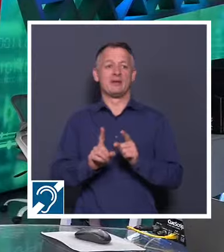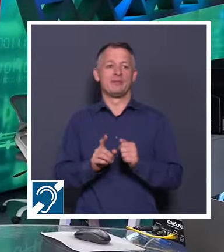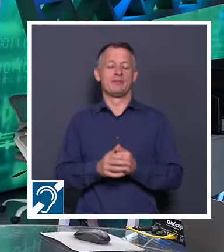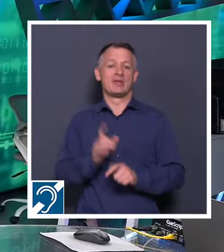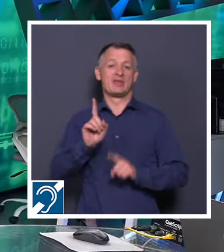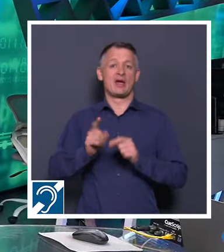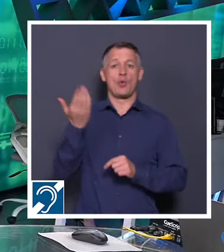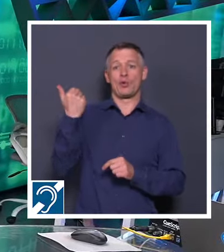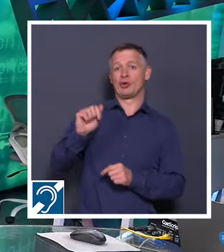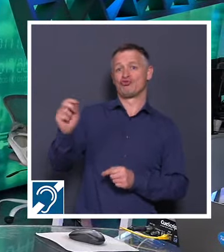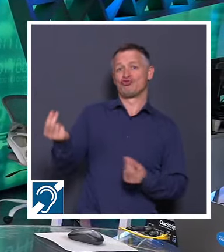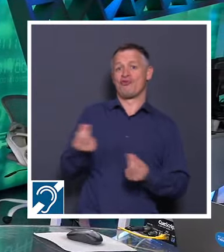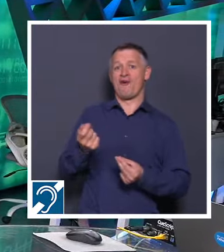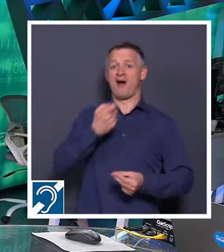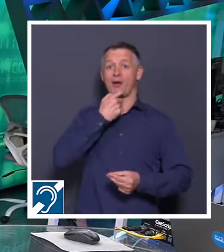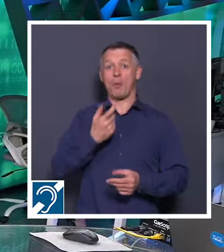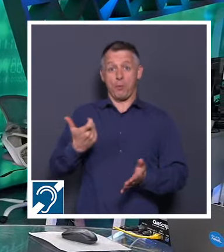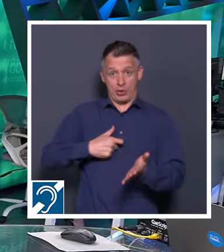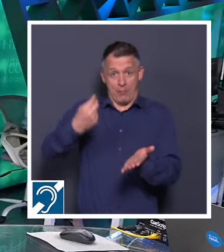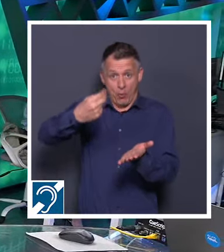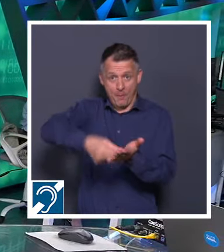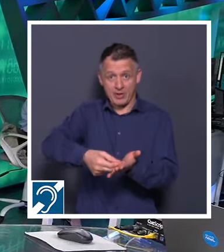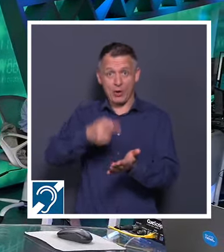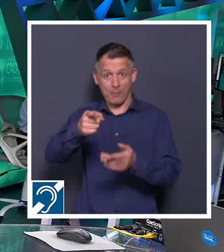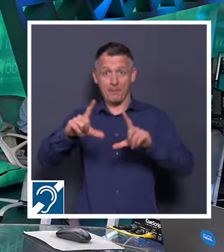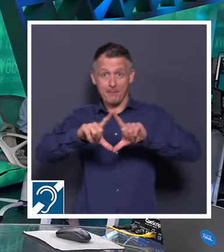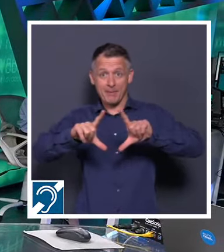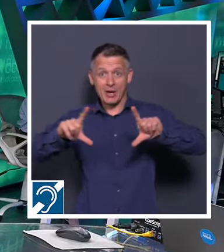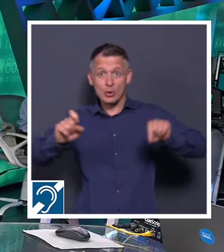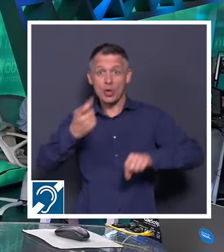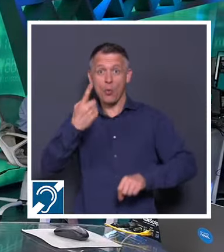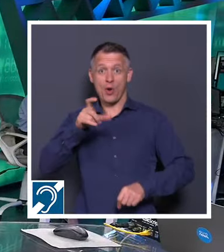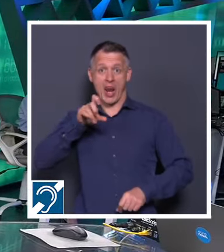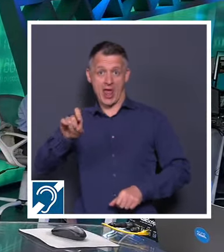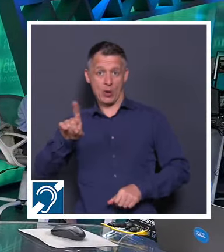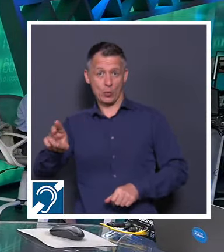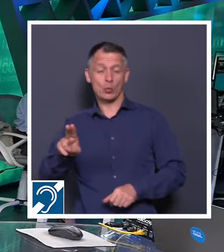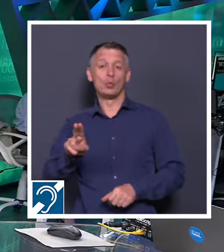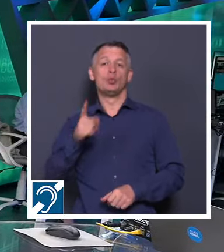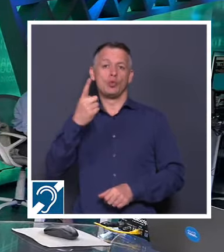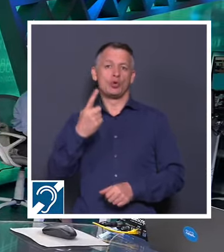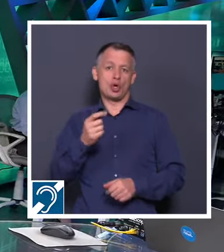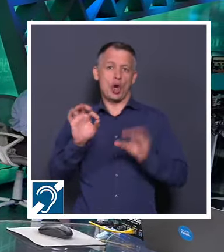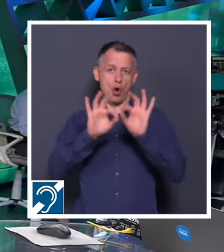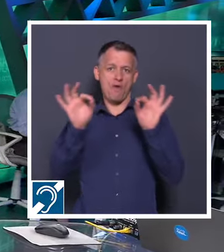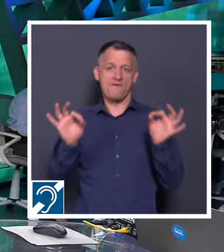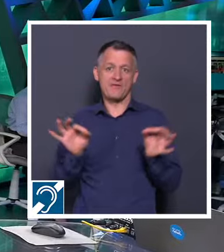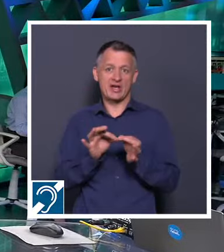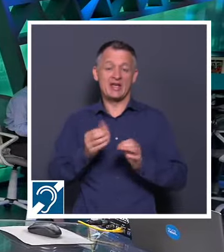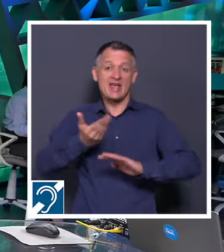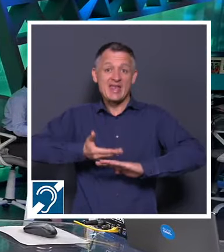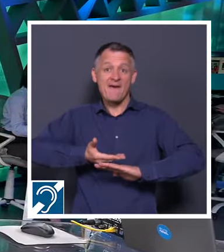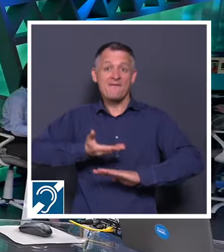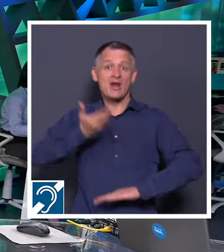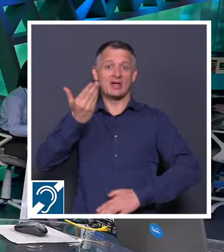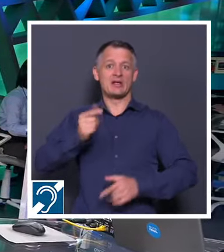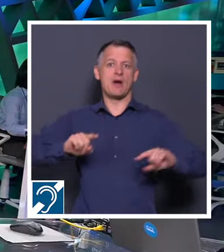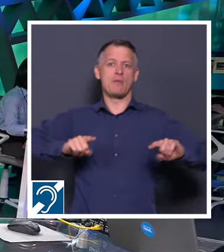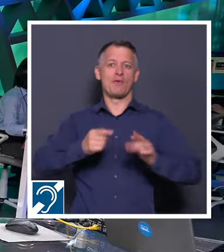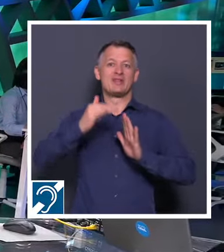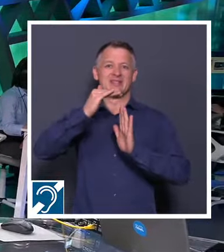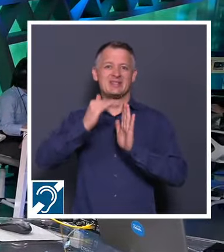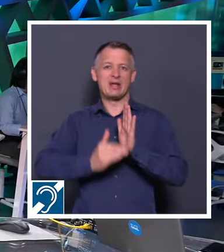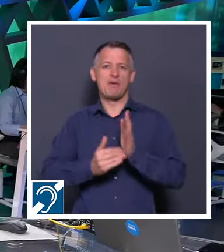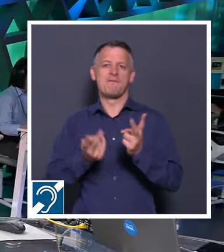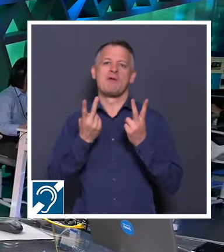dacă în urmă cu câțiva ani puteam cumpăra cu o astfel de bancnotă de un leu un astfel de covrig, inflația a dus la scăderea